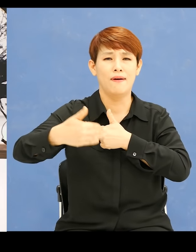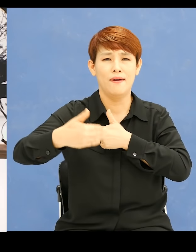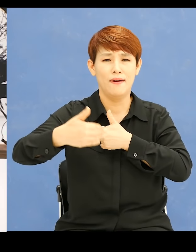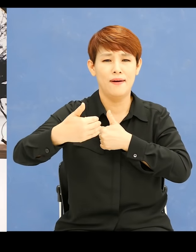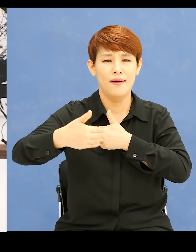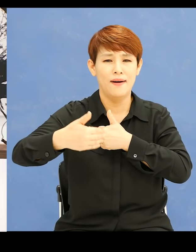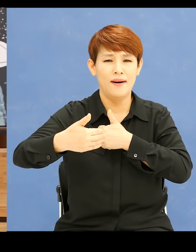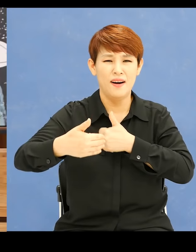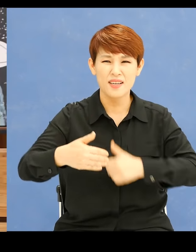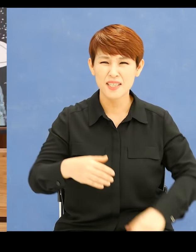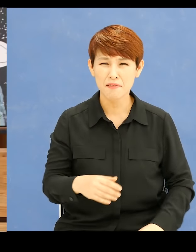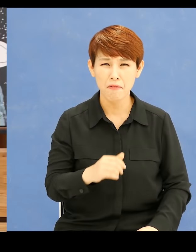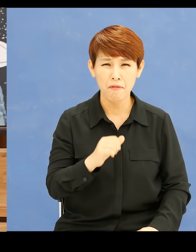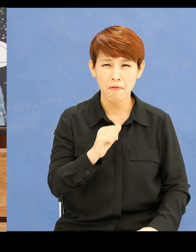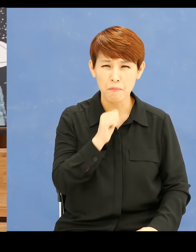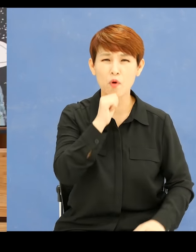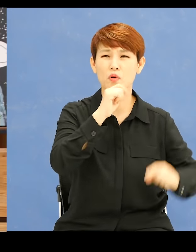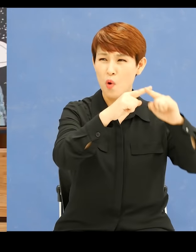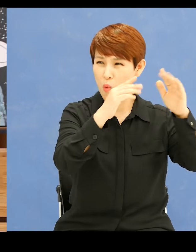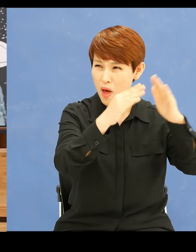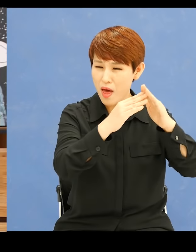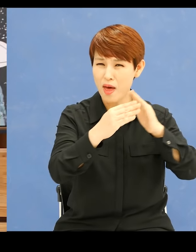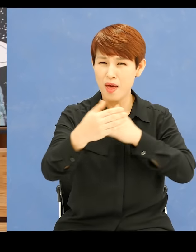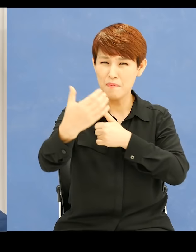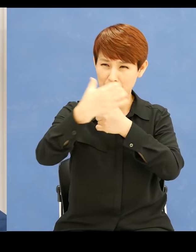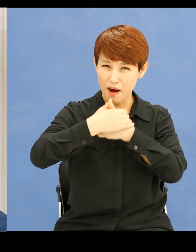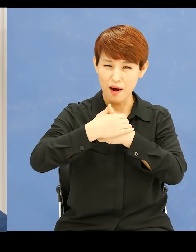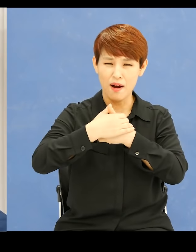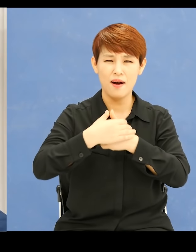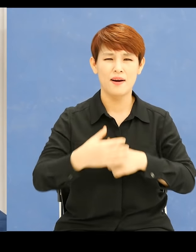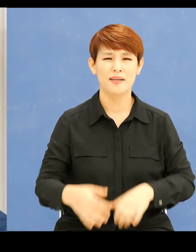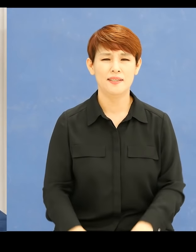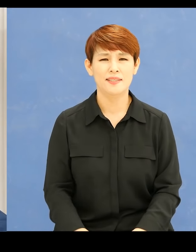그 개척교회요? 그 개척교회를요? 예, 그래서